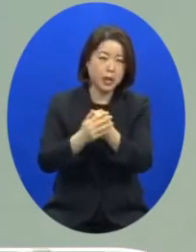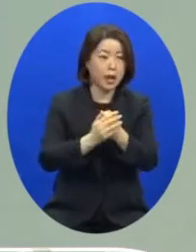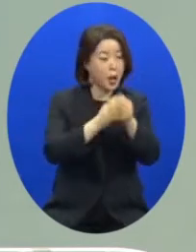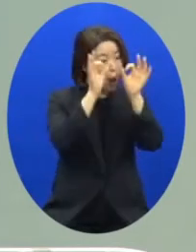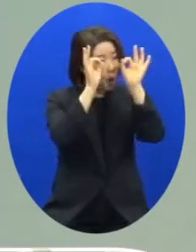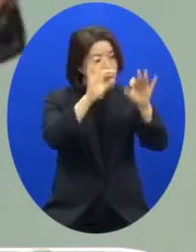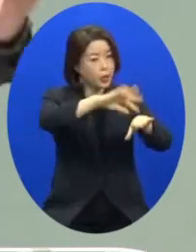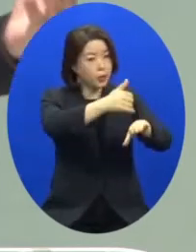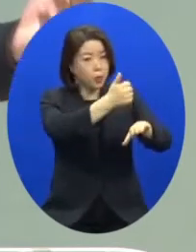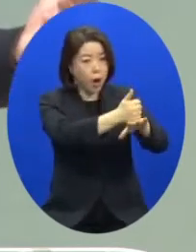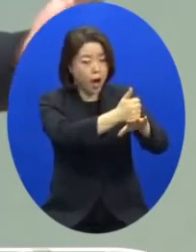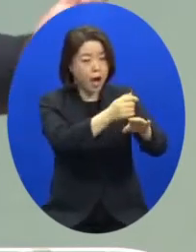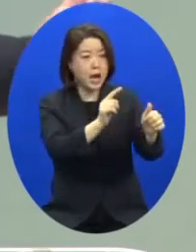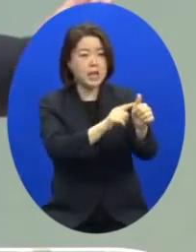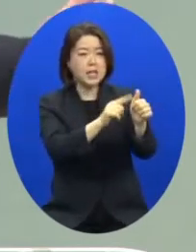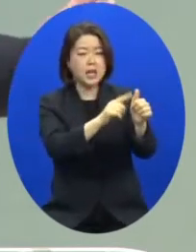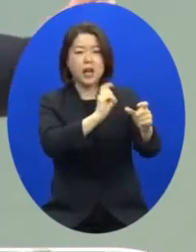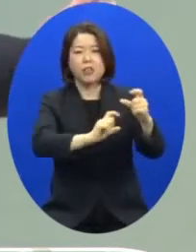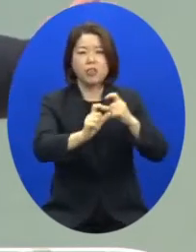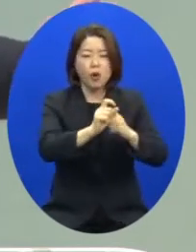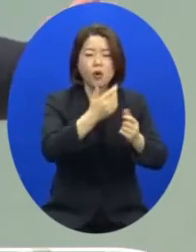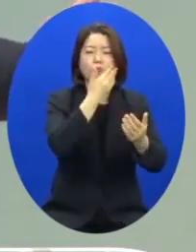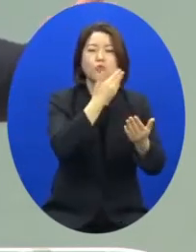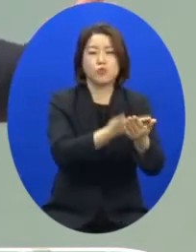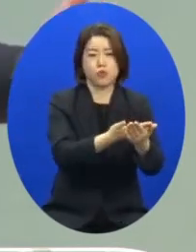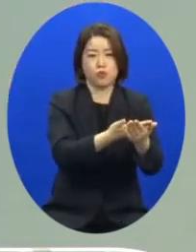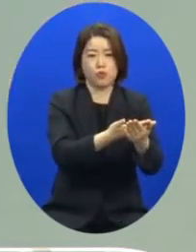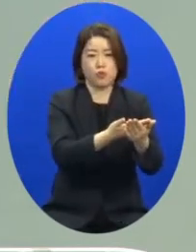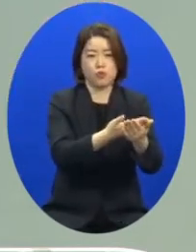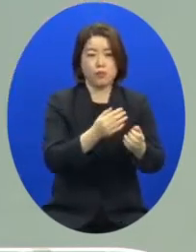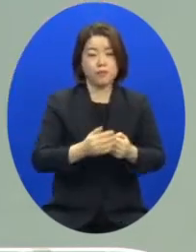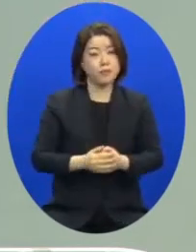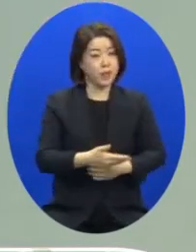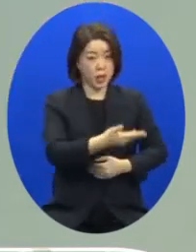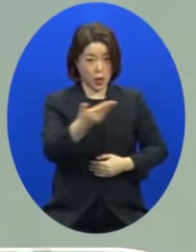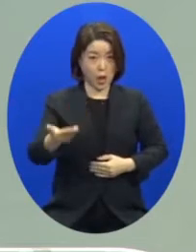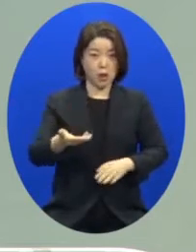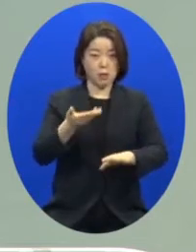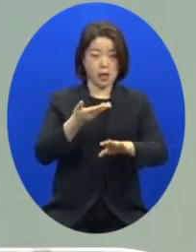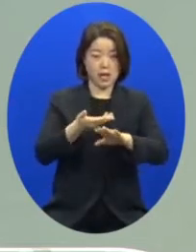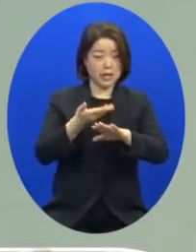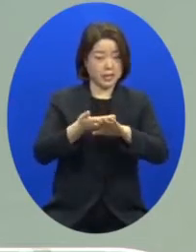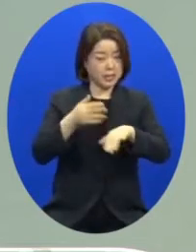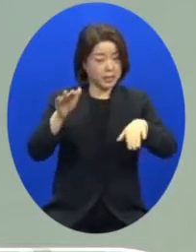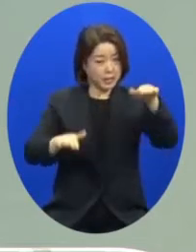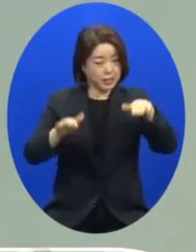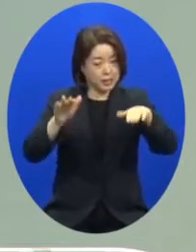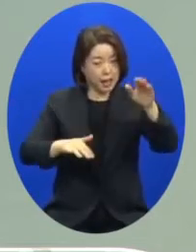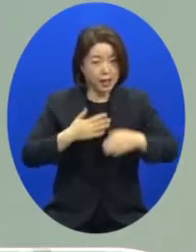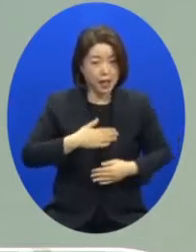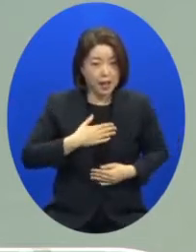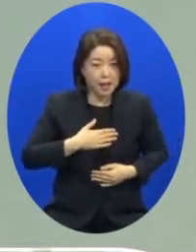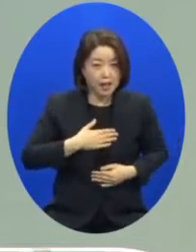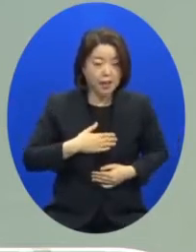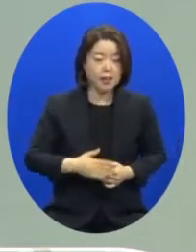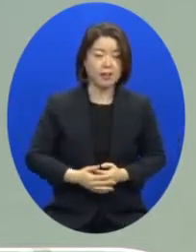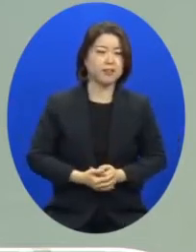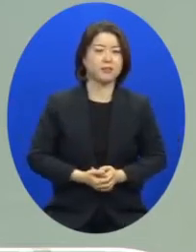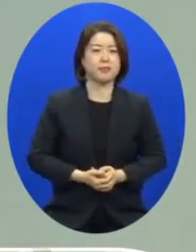왕인 자기 남편이 더 중요 했어요 여러분이 차이를 구별할 수 있겠습니까